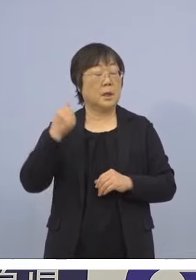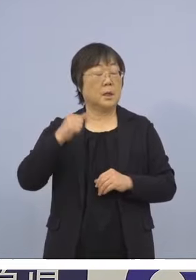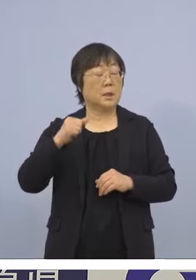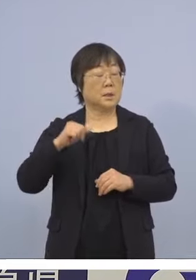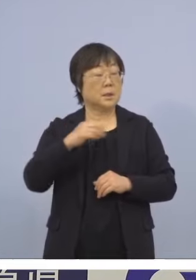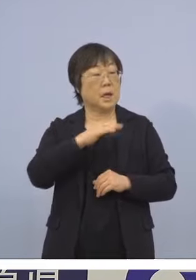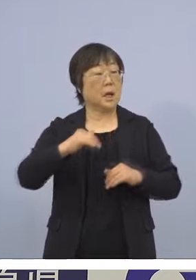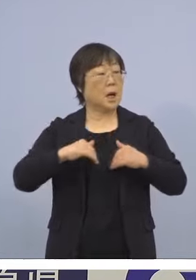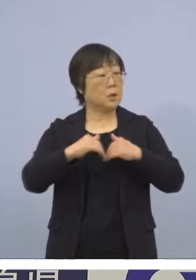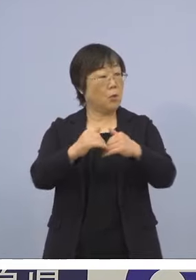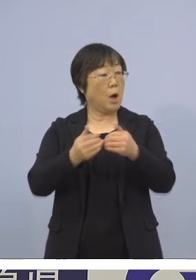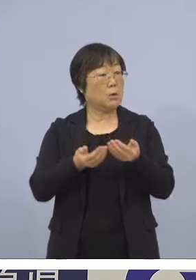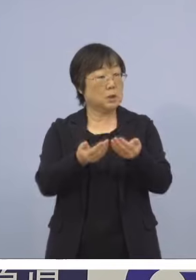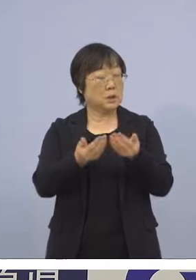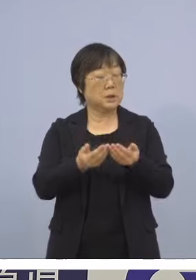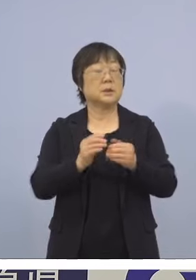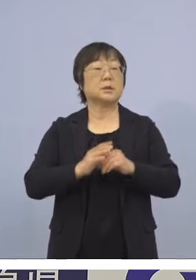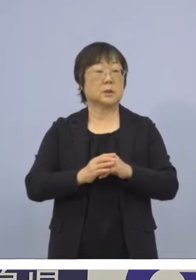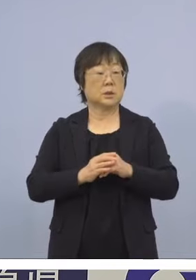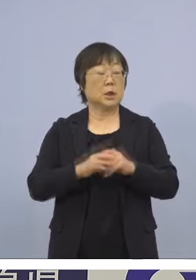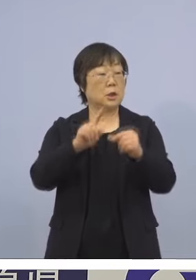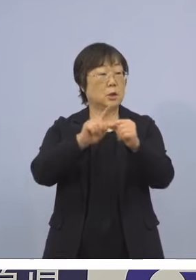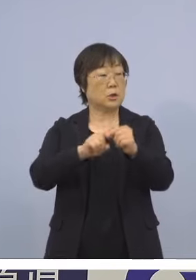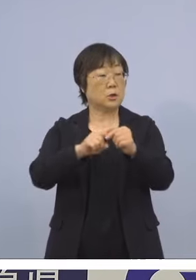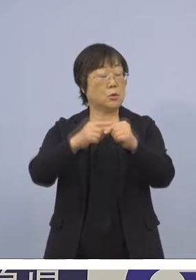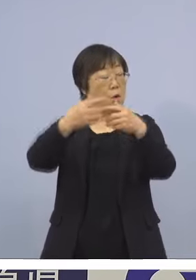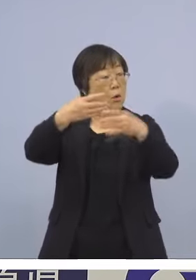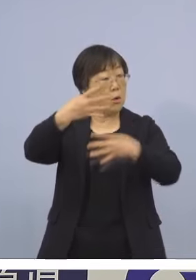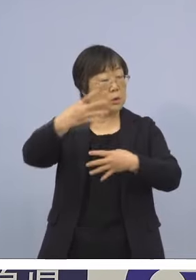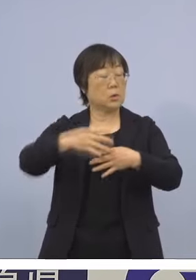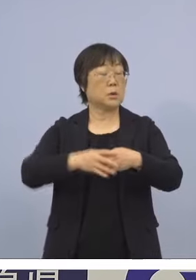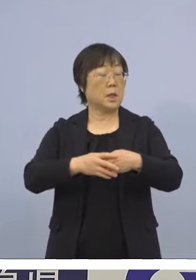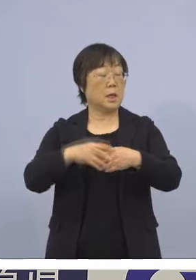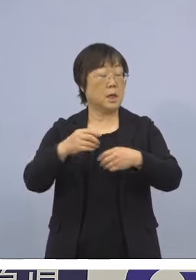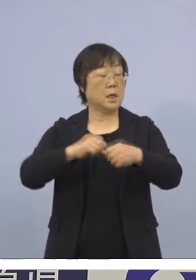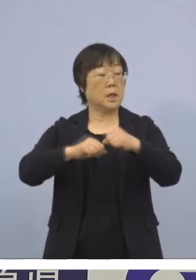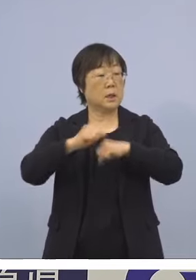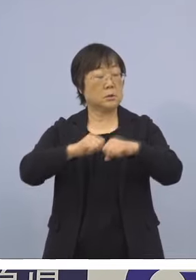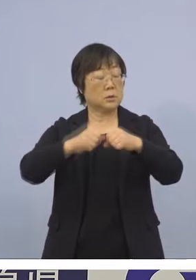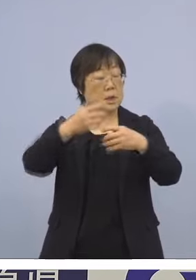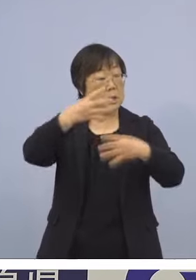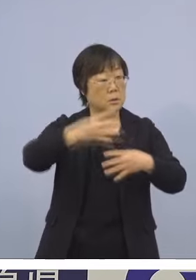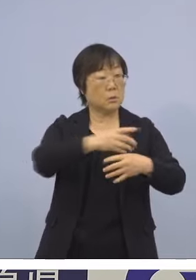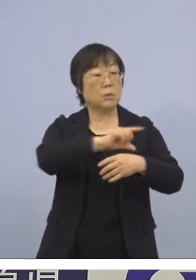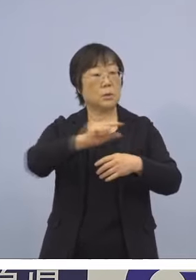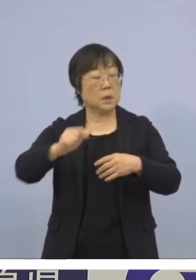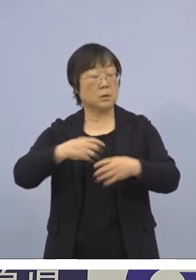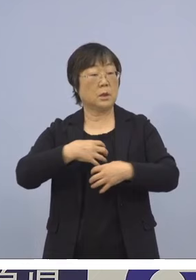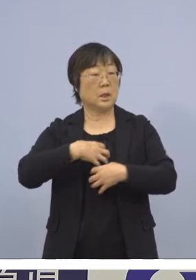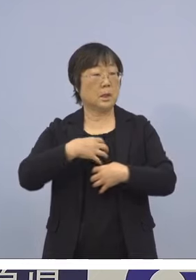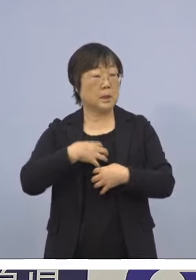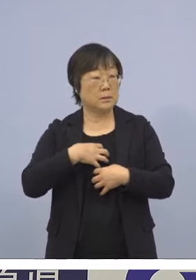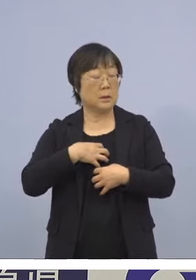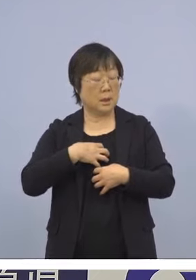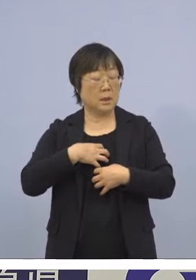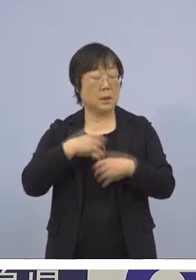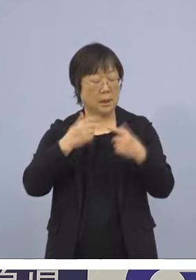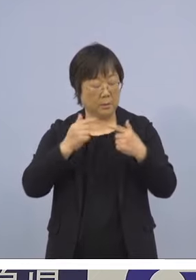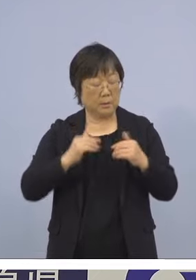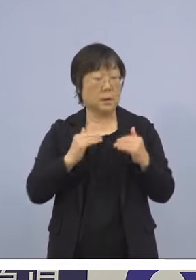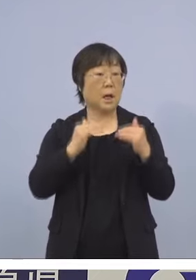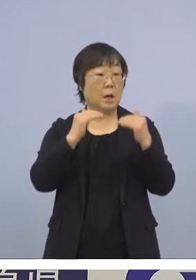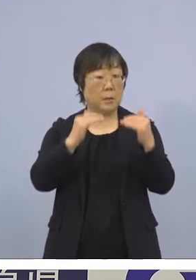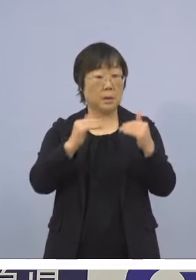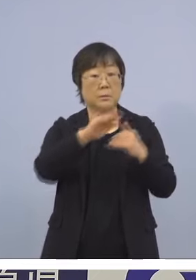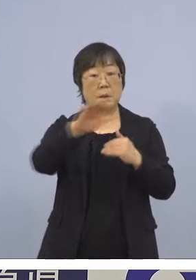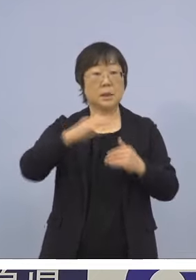震、そして中央構造線活断層地震の危険性がもう日に日に高まっていることは皆